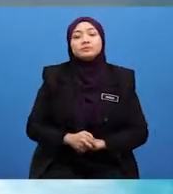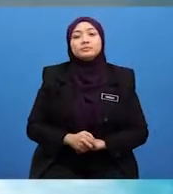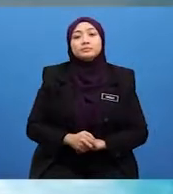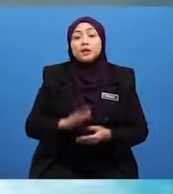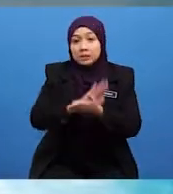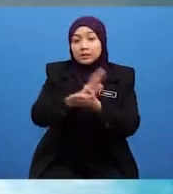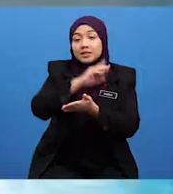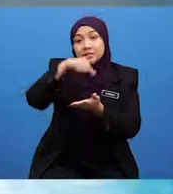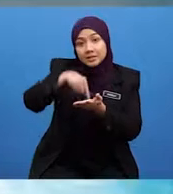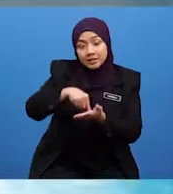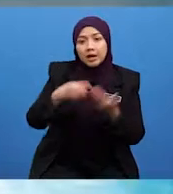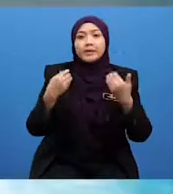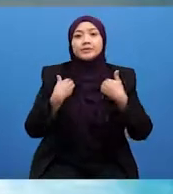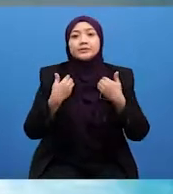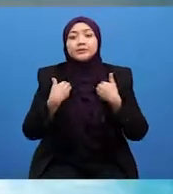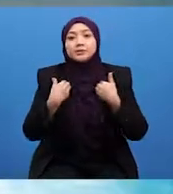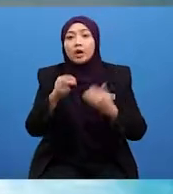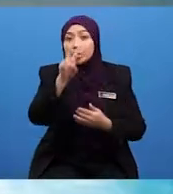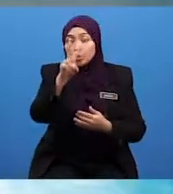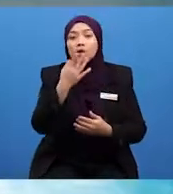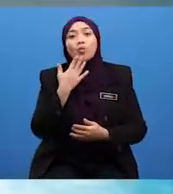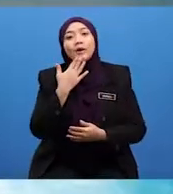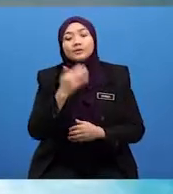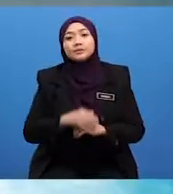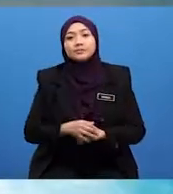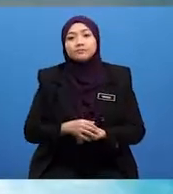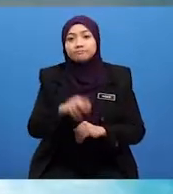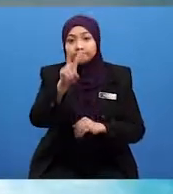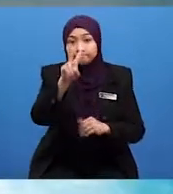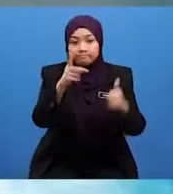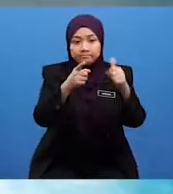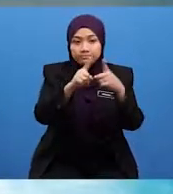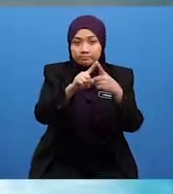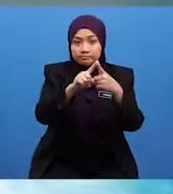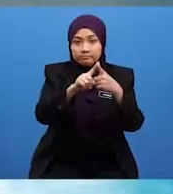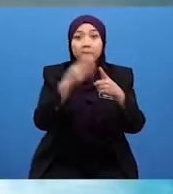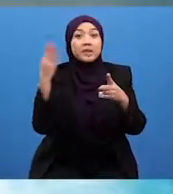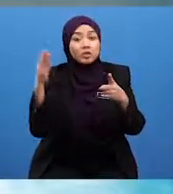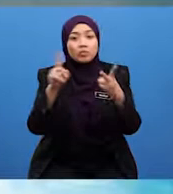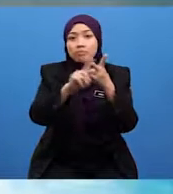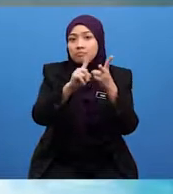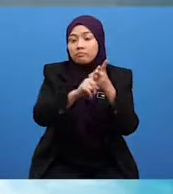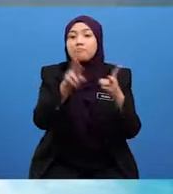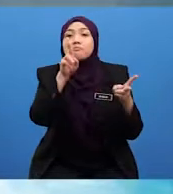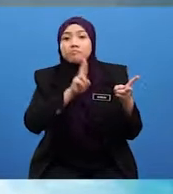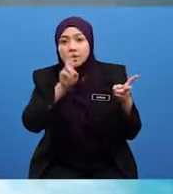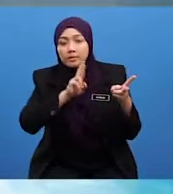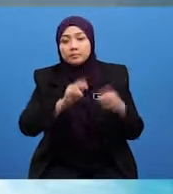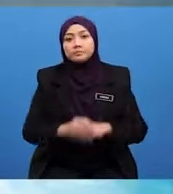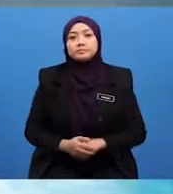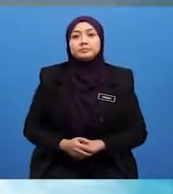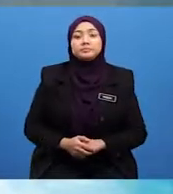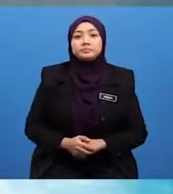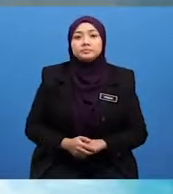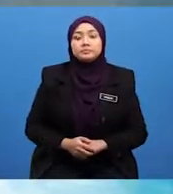Kertas litmus mempunyai dua warna, iaitu warna biru dan warna merah.